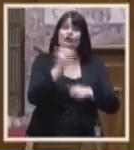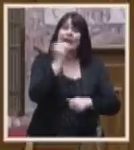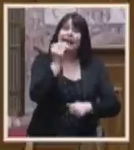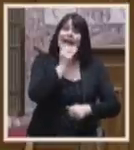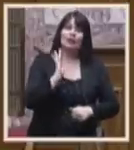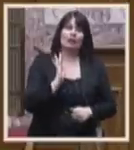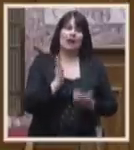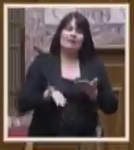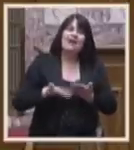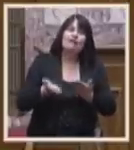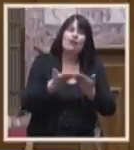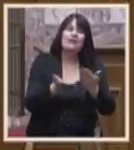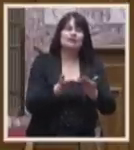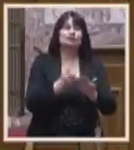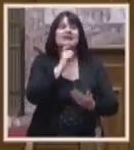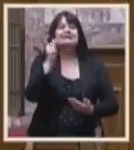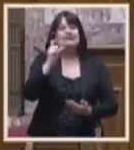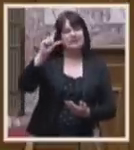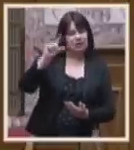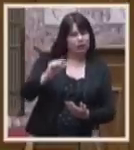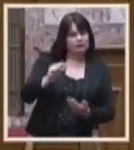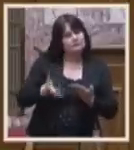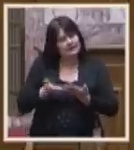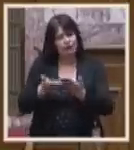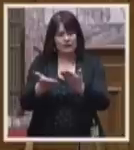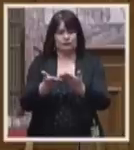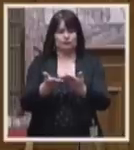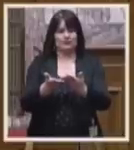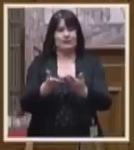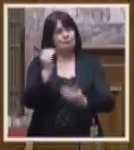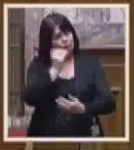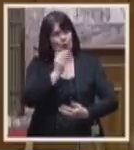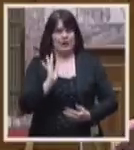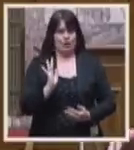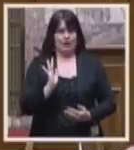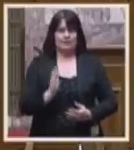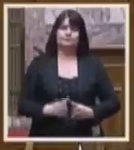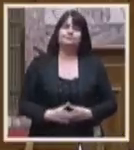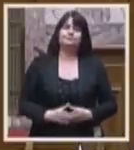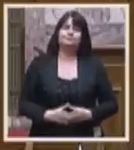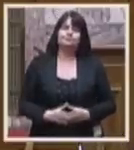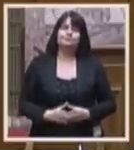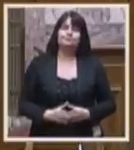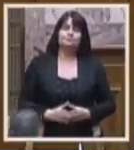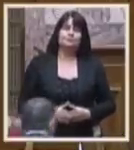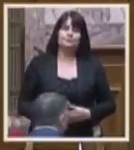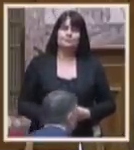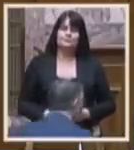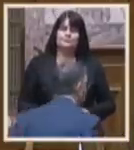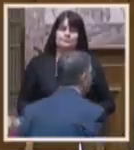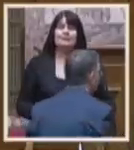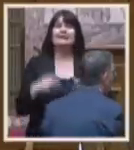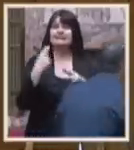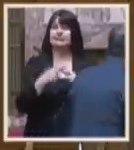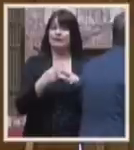η ενίσχυση των χαμηλών συντάξεων και αυτό θα γίνει το ταχύτερο δυνατό. Βασικό μέλημα βέβαια της κοινωνικής